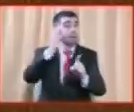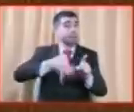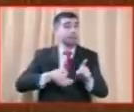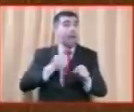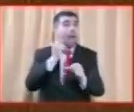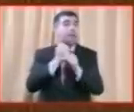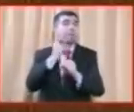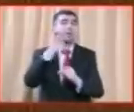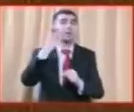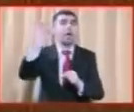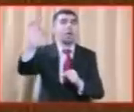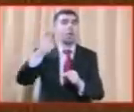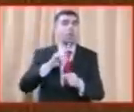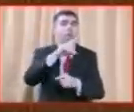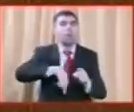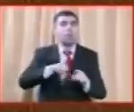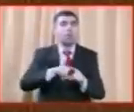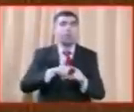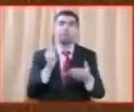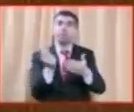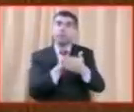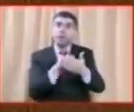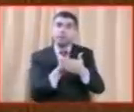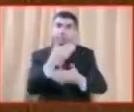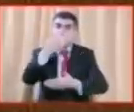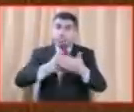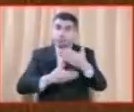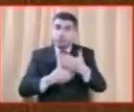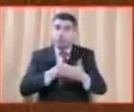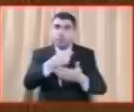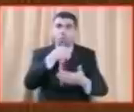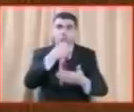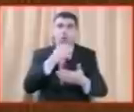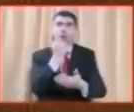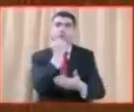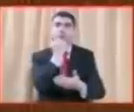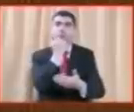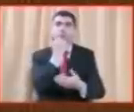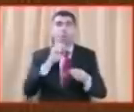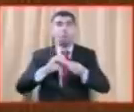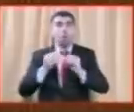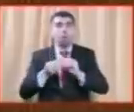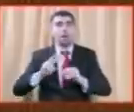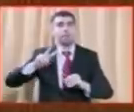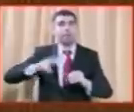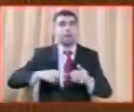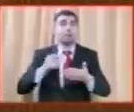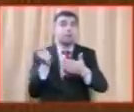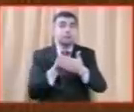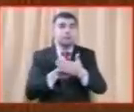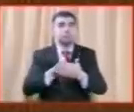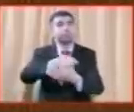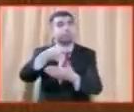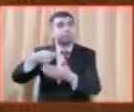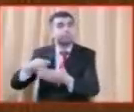الدور ديال الانسان، يكتب واحد الرساله ويقول راه بان لي واحد النظر. اما نجي حتى للسؤال الشفوي ونقد نجاوبك على المناطق